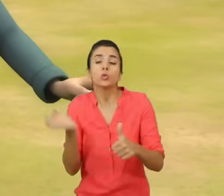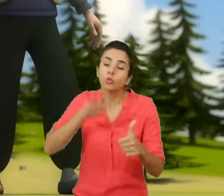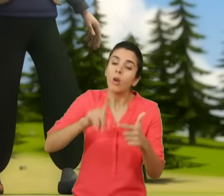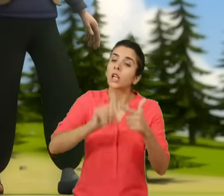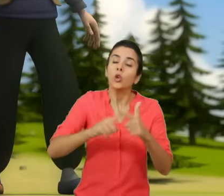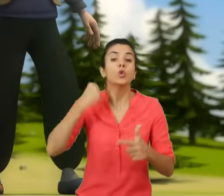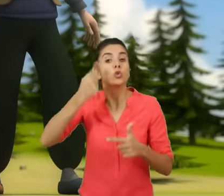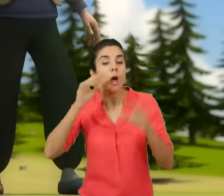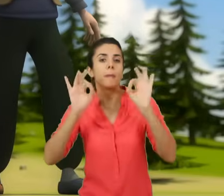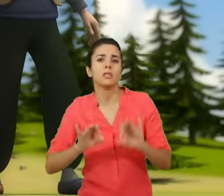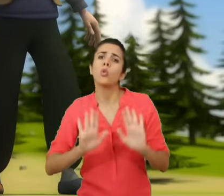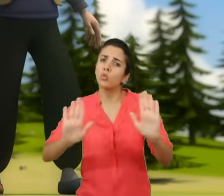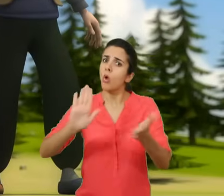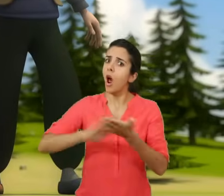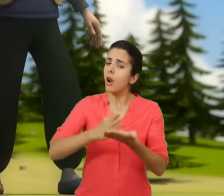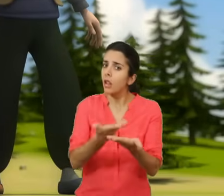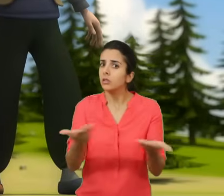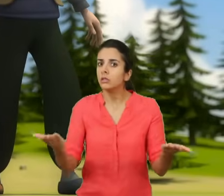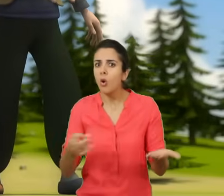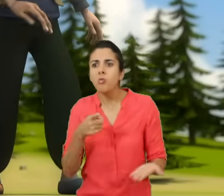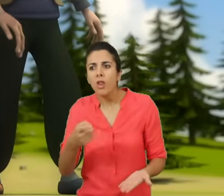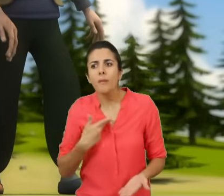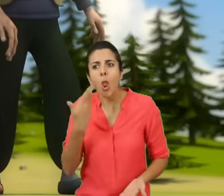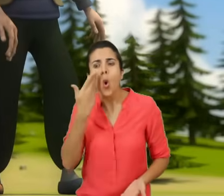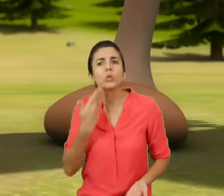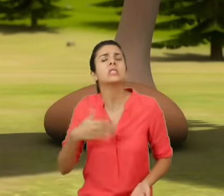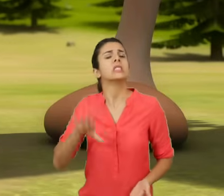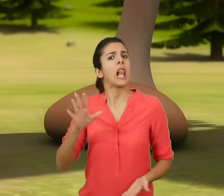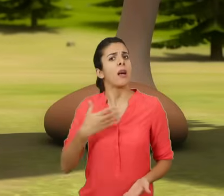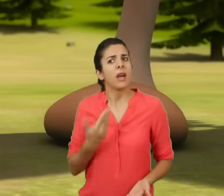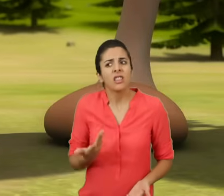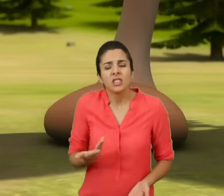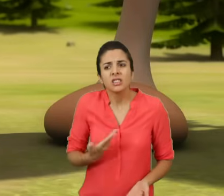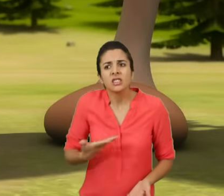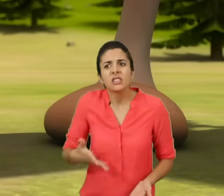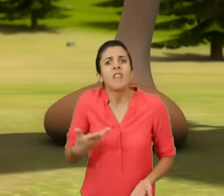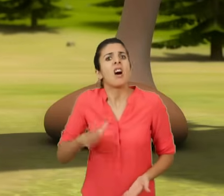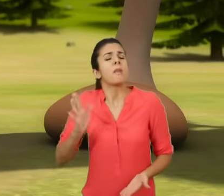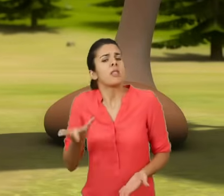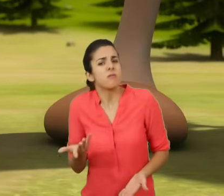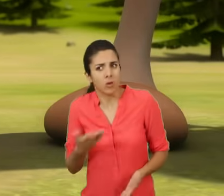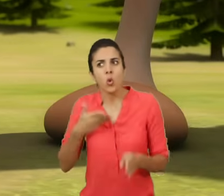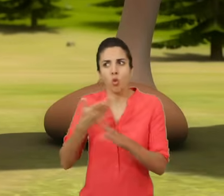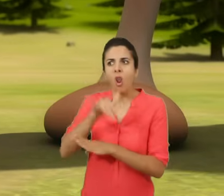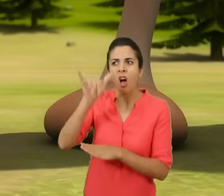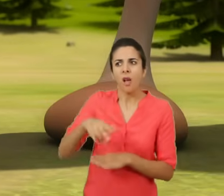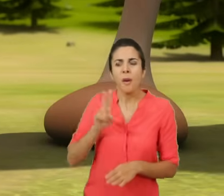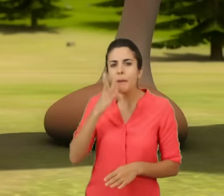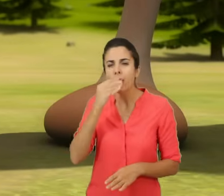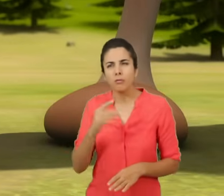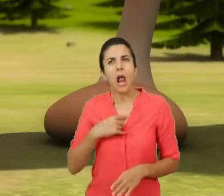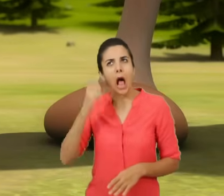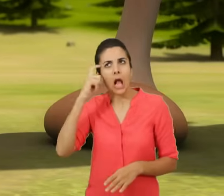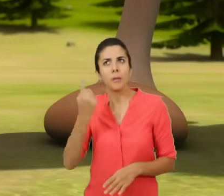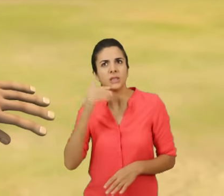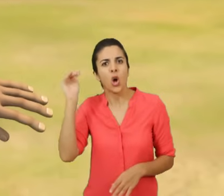düşünelim. Durun arkadaşlar. Bunlar hiç hoşuma gitmedi benim. Haklısın Keloğlan. Benim de gitmedi. Aslında aklıma bir şey